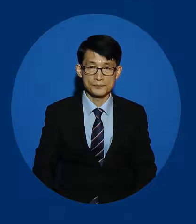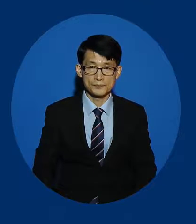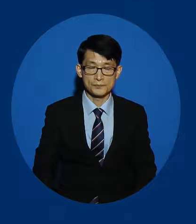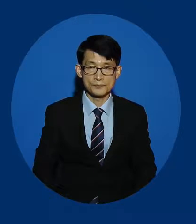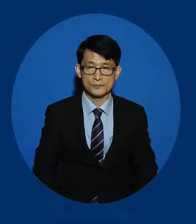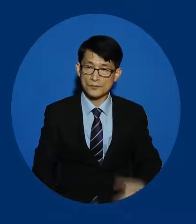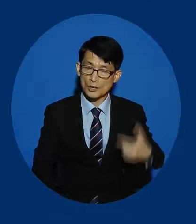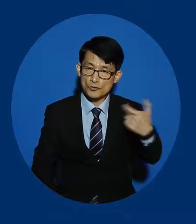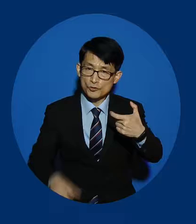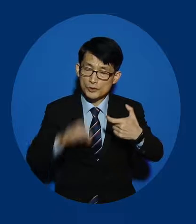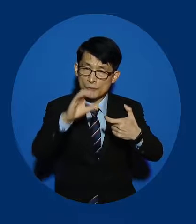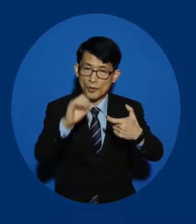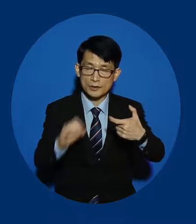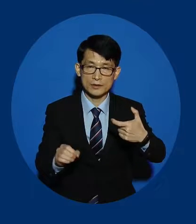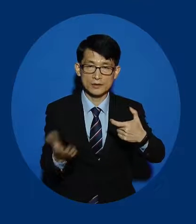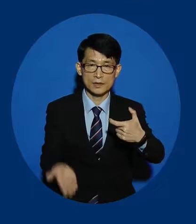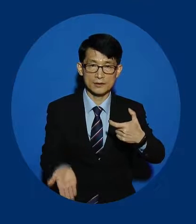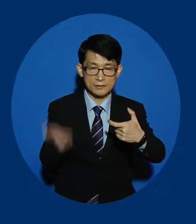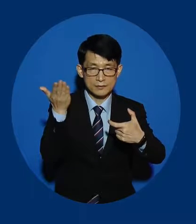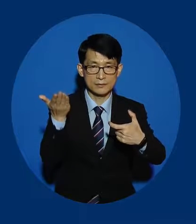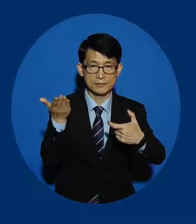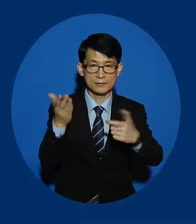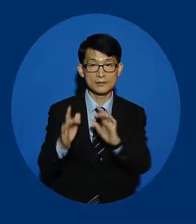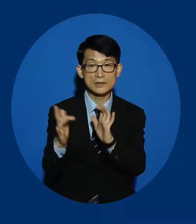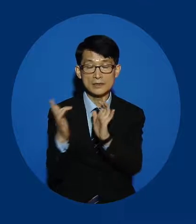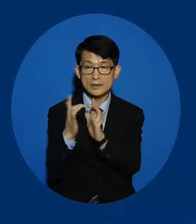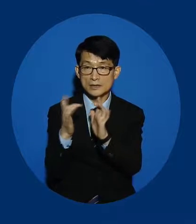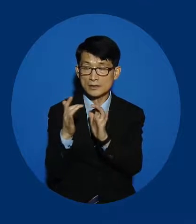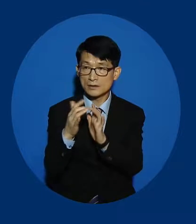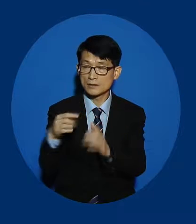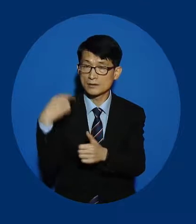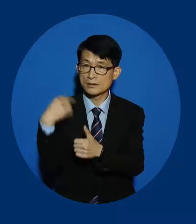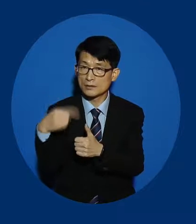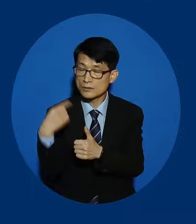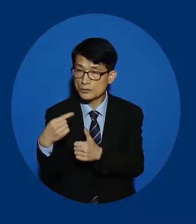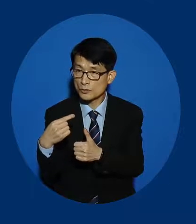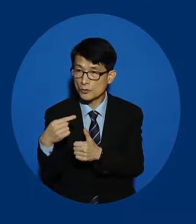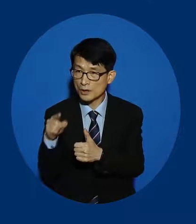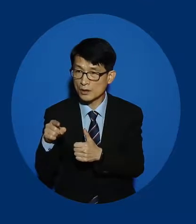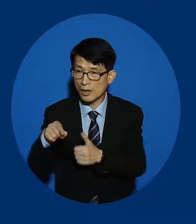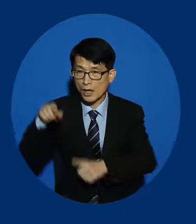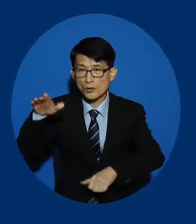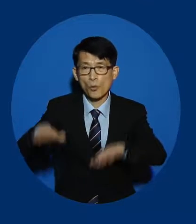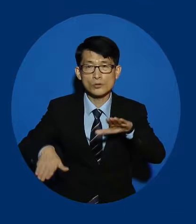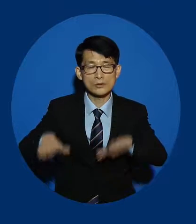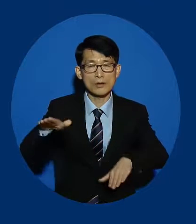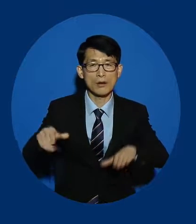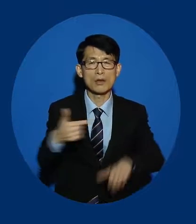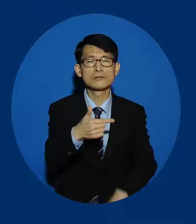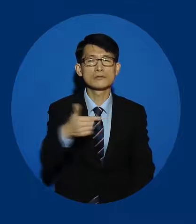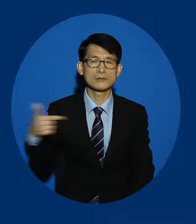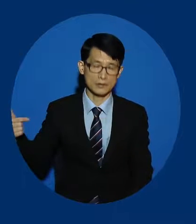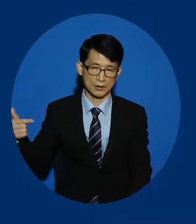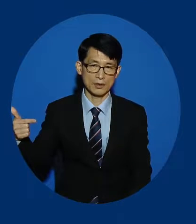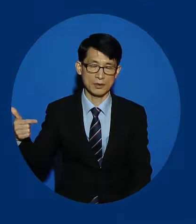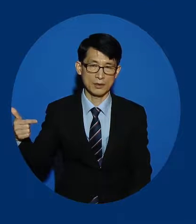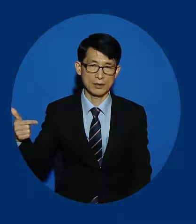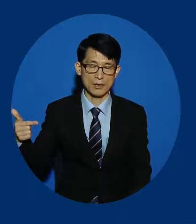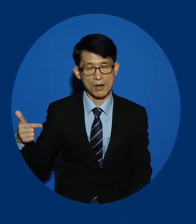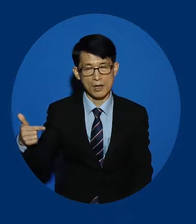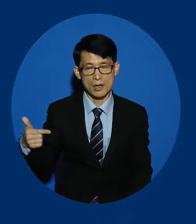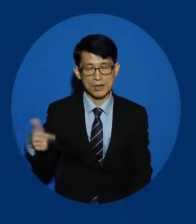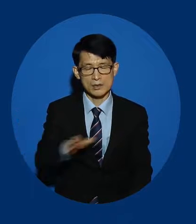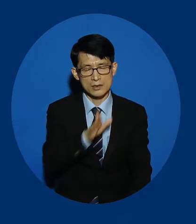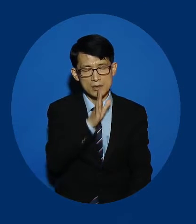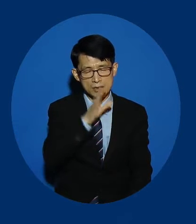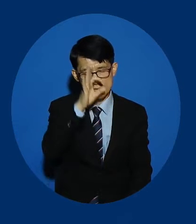한 60%가 조사자의 60%가 온라인 수업의 교육 격차가 좀 생길 것 같다, 이런 우려들을 한다는 얘기를